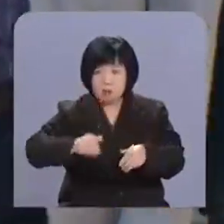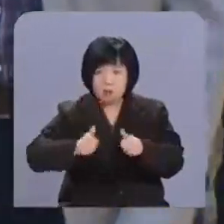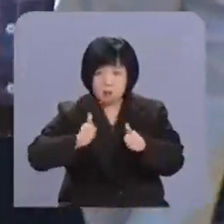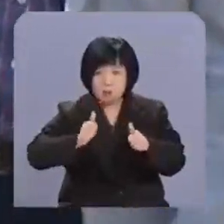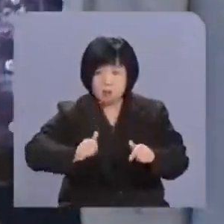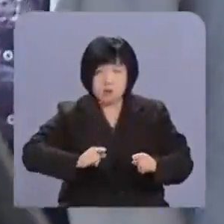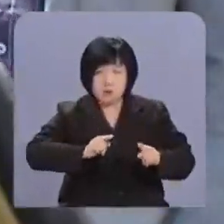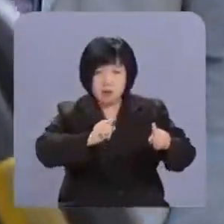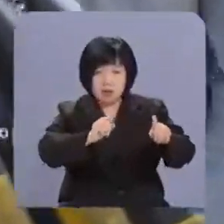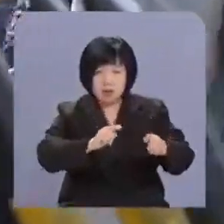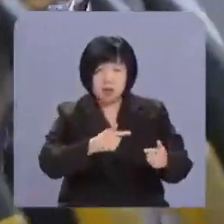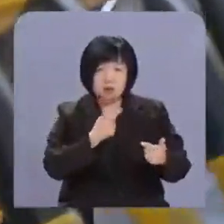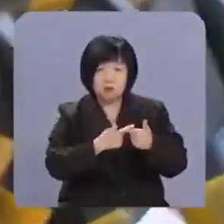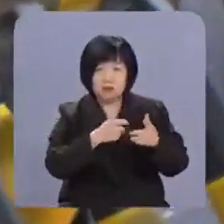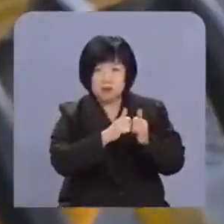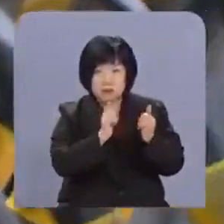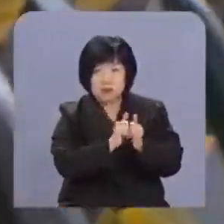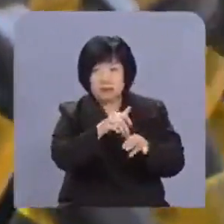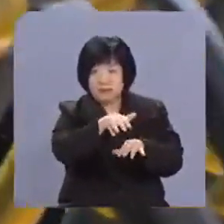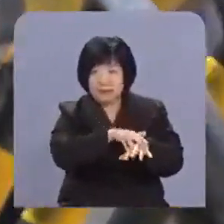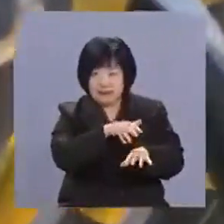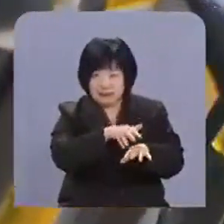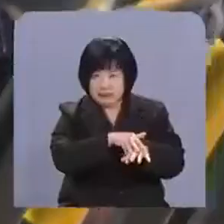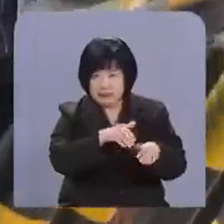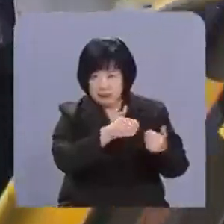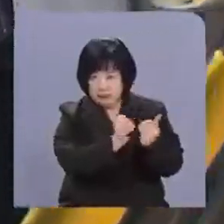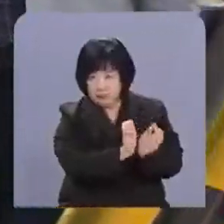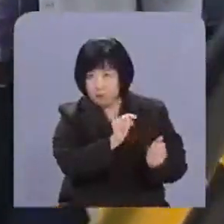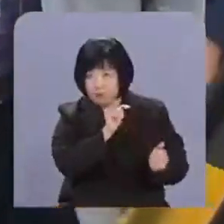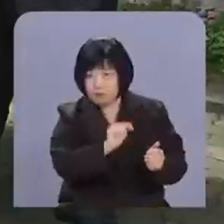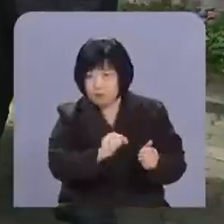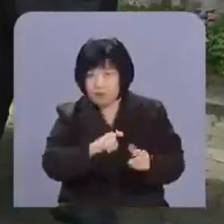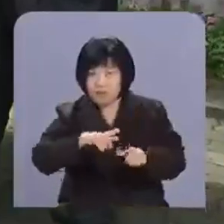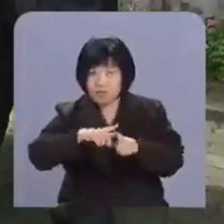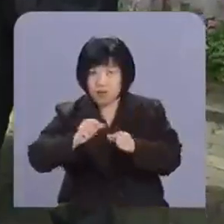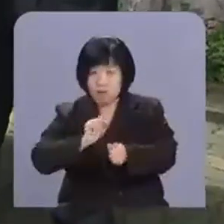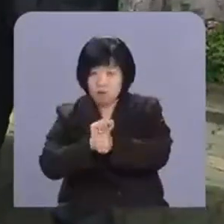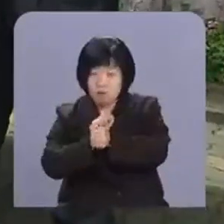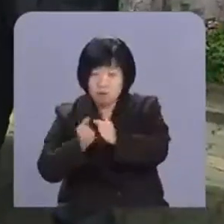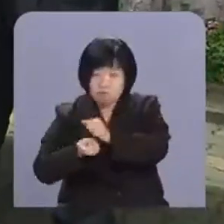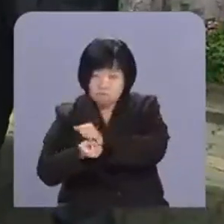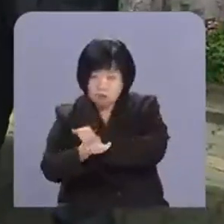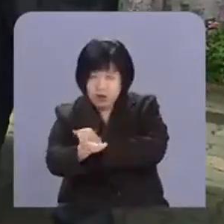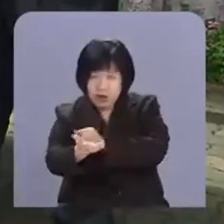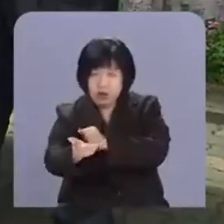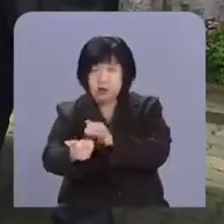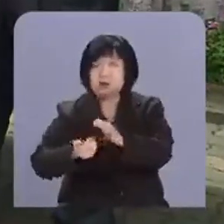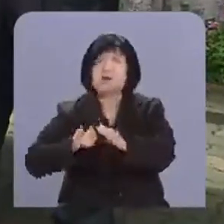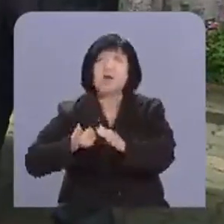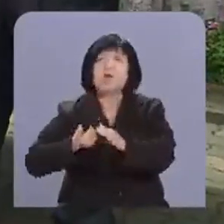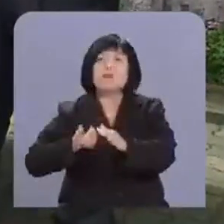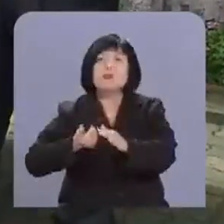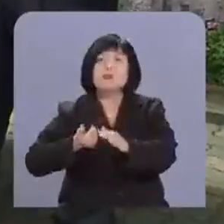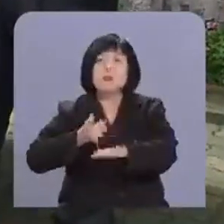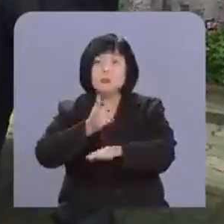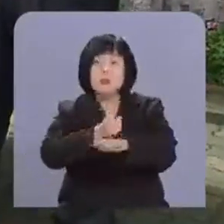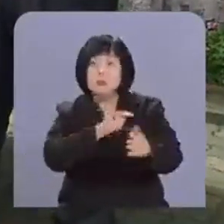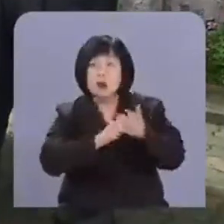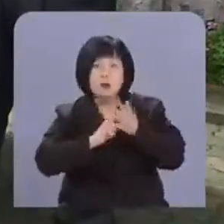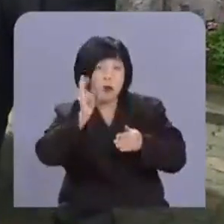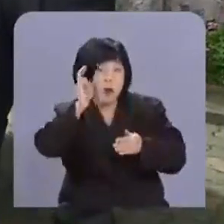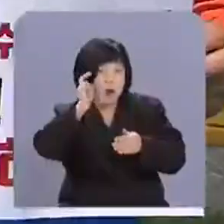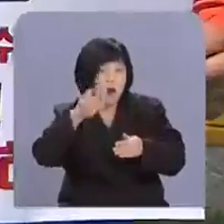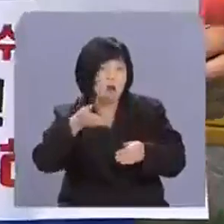부산 시민단체 원고인단은 일본이 오염수를 방류하기 전에 재판 결과가 나올 것으로 예상했지만 현재